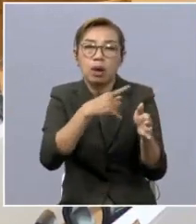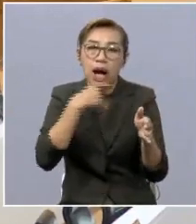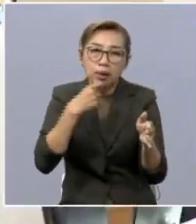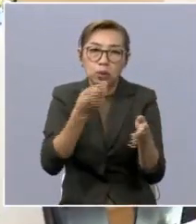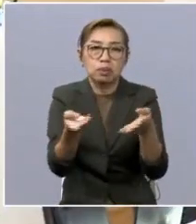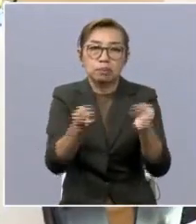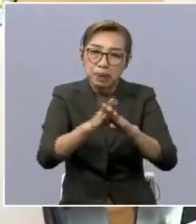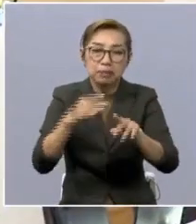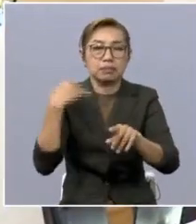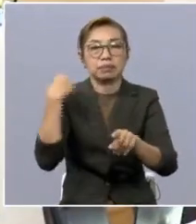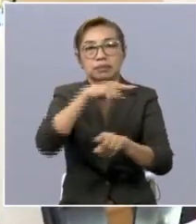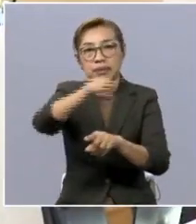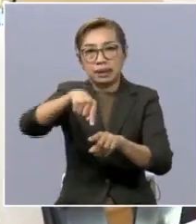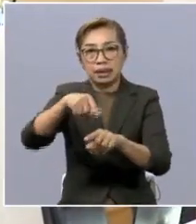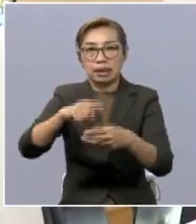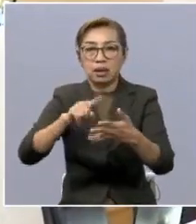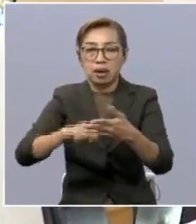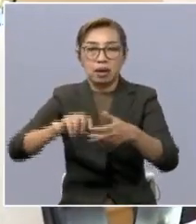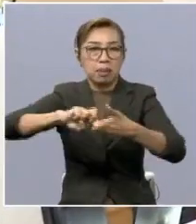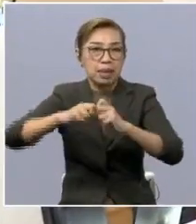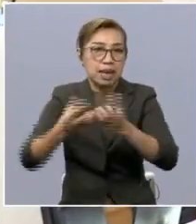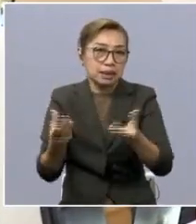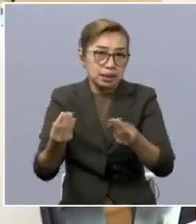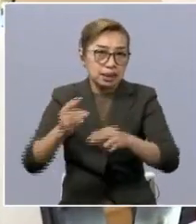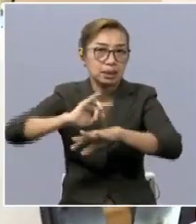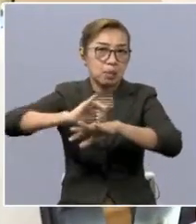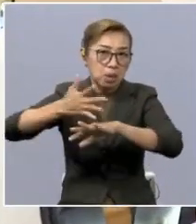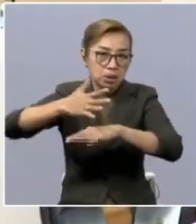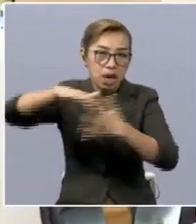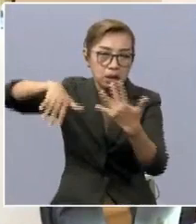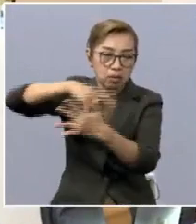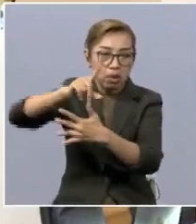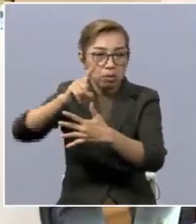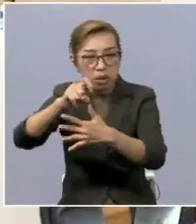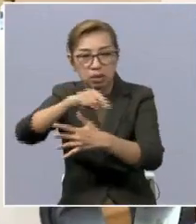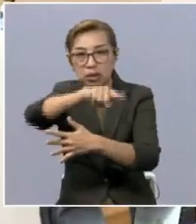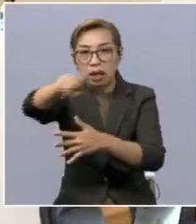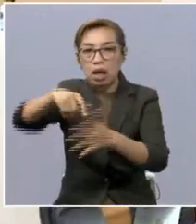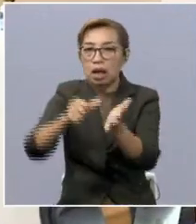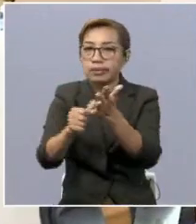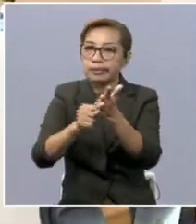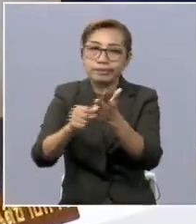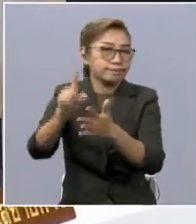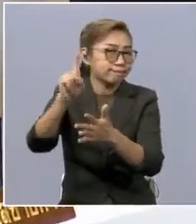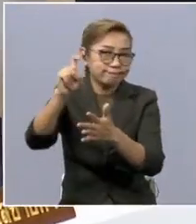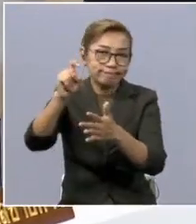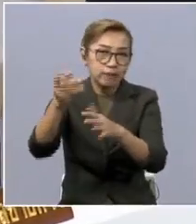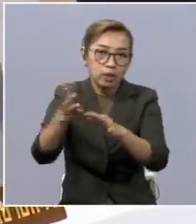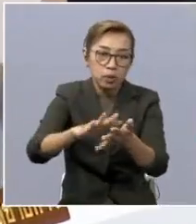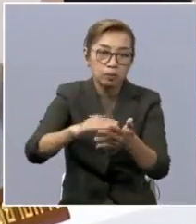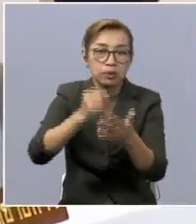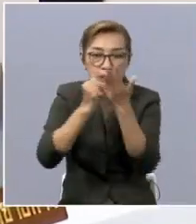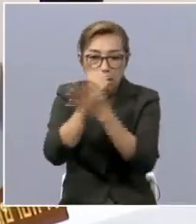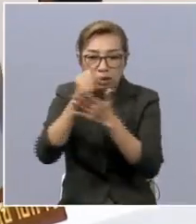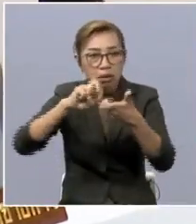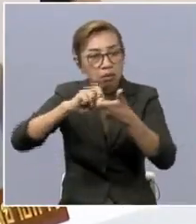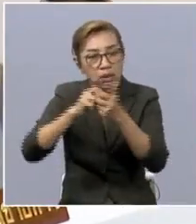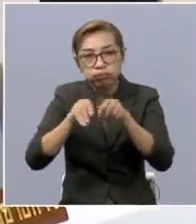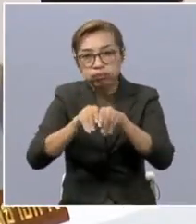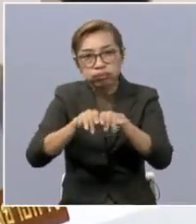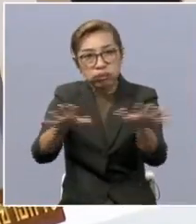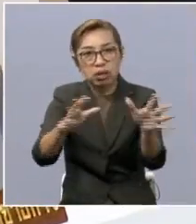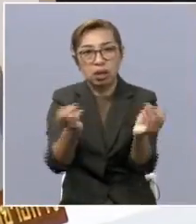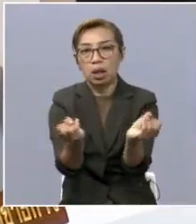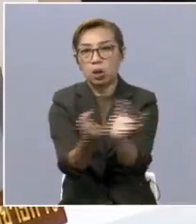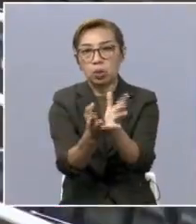ชี้ให้เห็นเรื่องของการแก้ไขปัญหาที่ดินทรัพยากรธรรมชาติและสิ่งแวดล้อมก็ไม่เป็นผลเนี่ยนะครับปัญหายาเสพติดก็กระทบต่อ